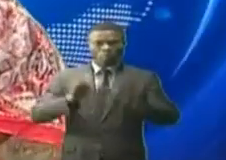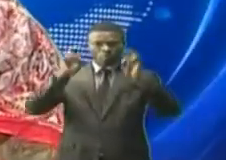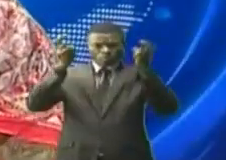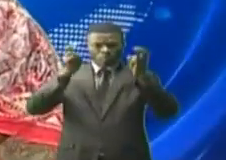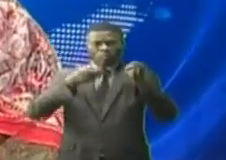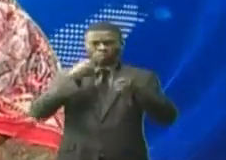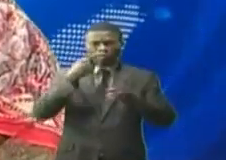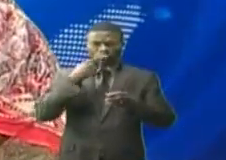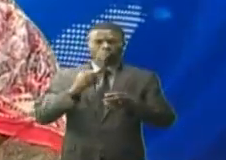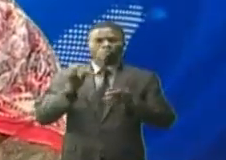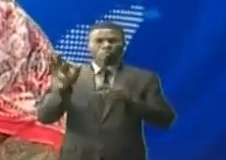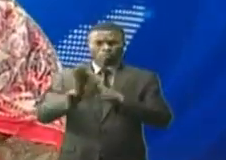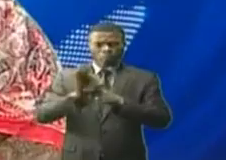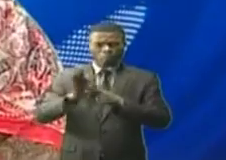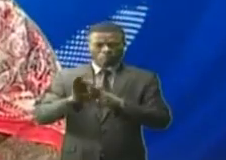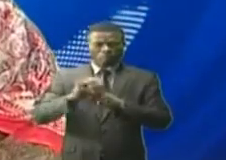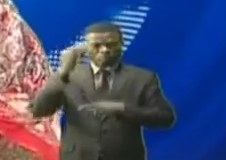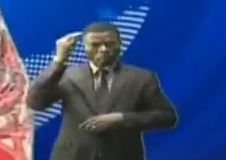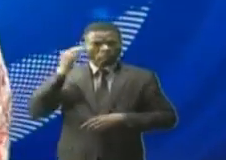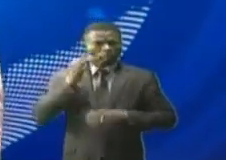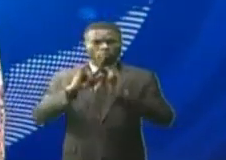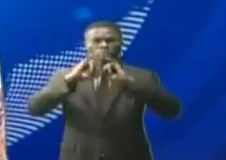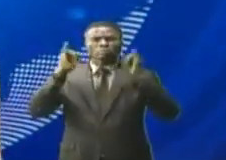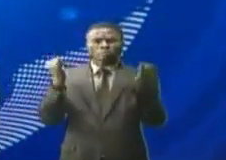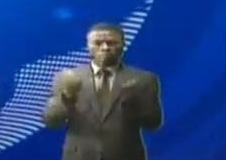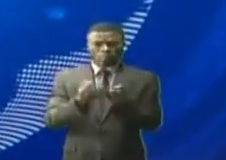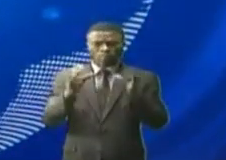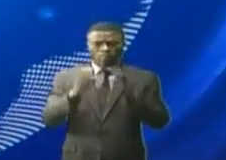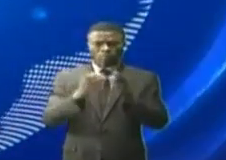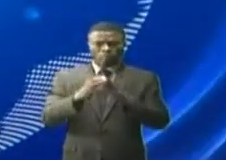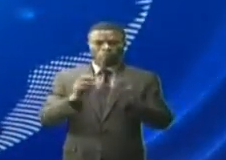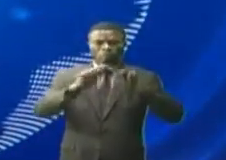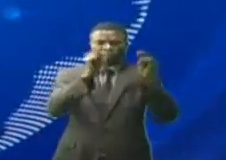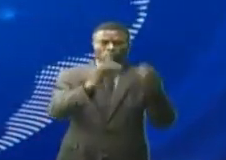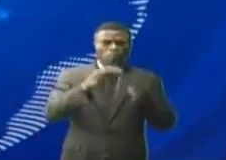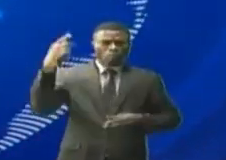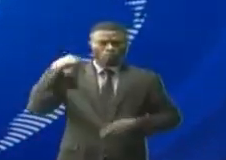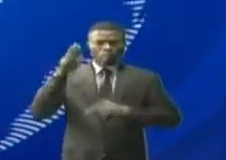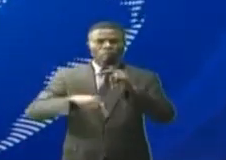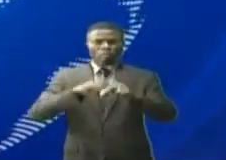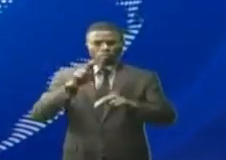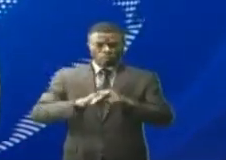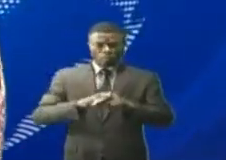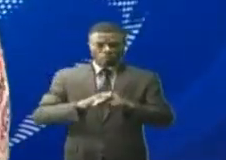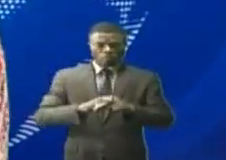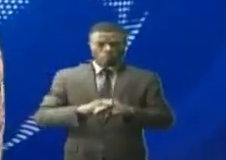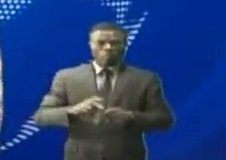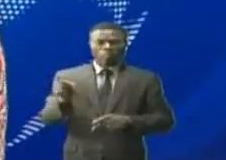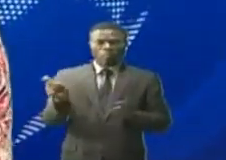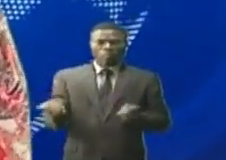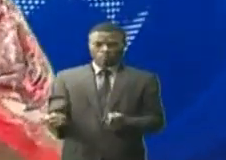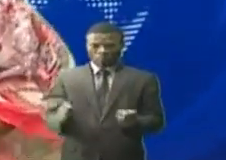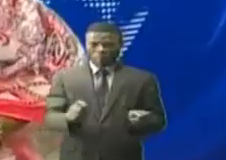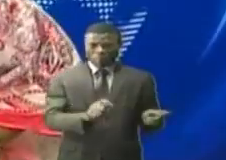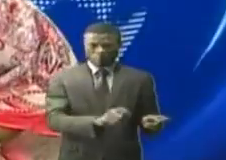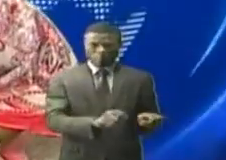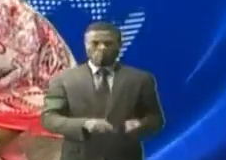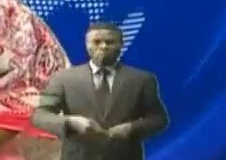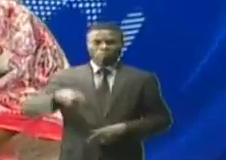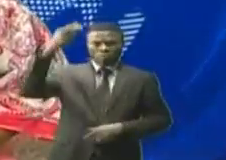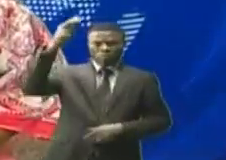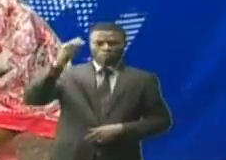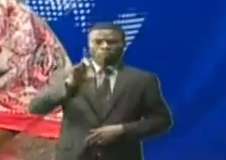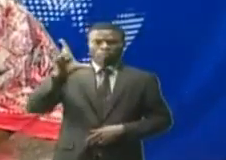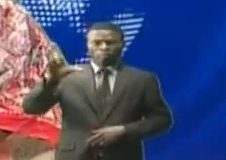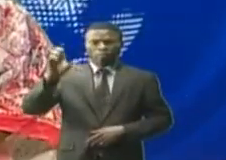cœur des échanges entre le ministre de l'Industrie avec les caucus des députés nationaux de Tanganyika et Olomami, porteur